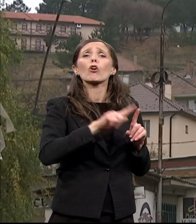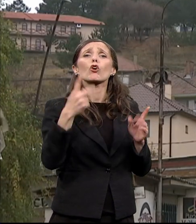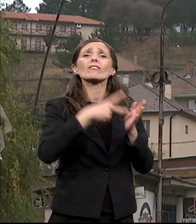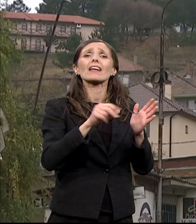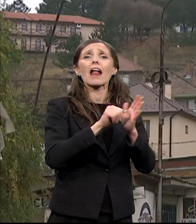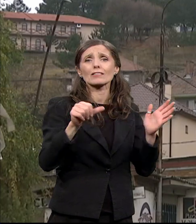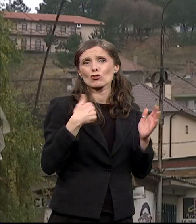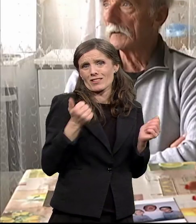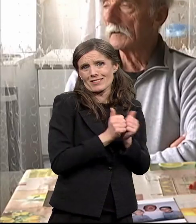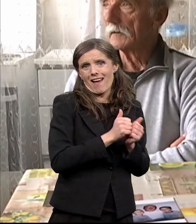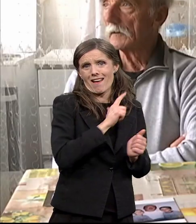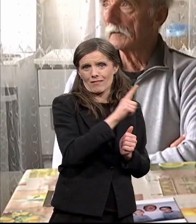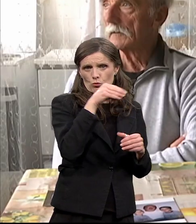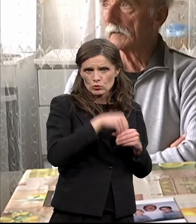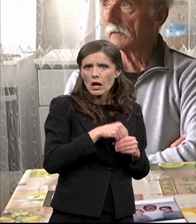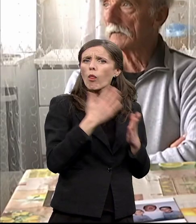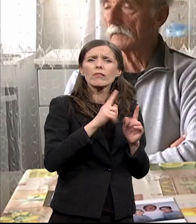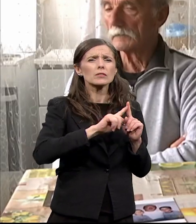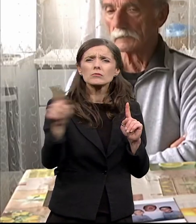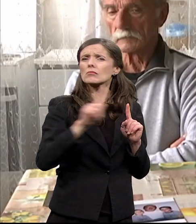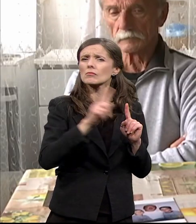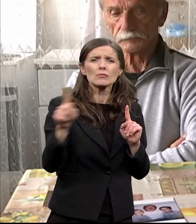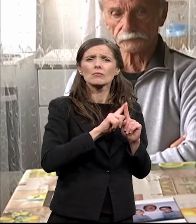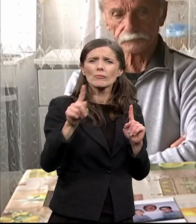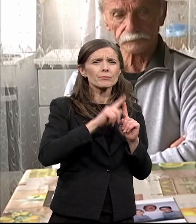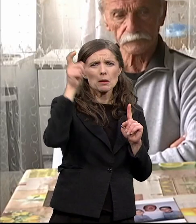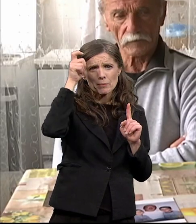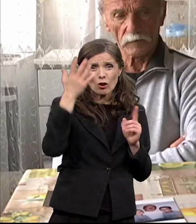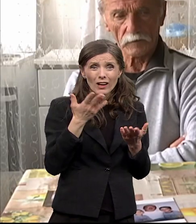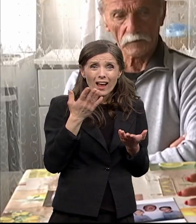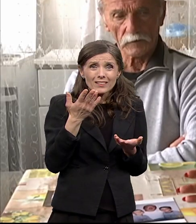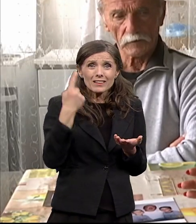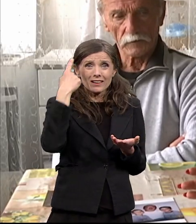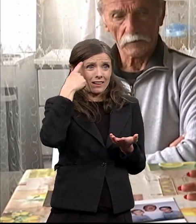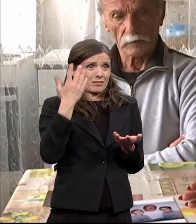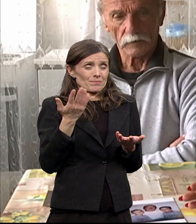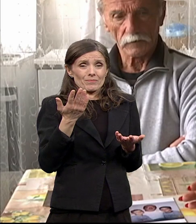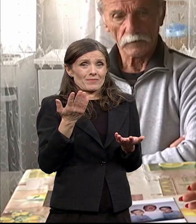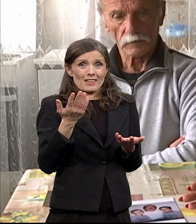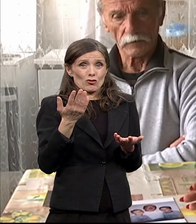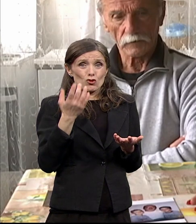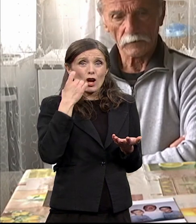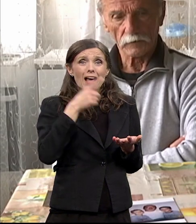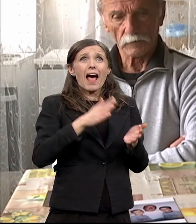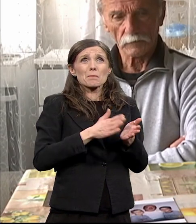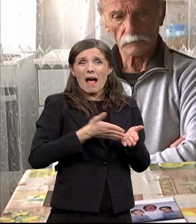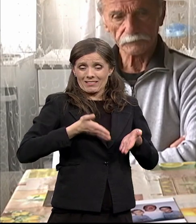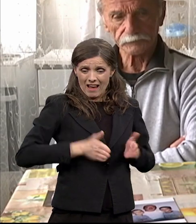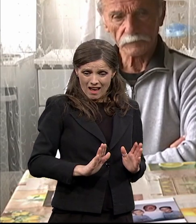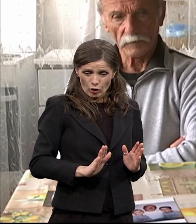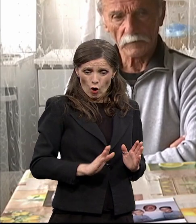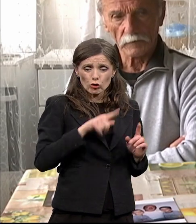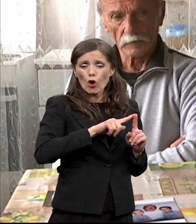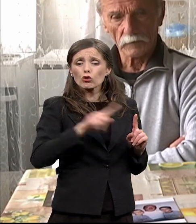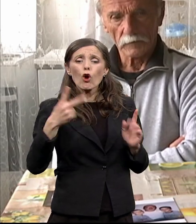stanu, ali je putovao. Ja ću vam kažem, pritom, eto to, znači, od kad se Matija rodio pa do